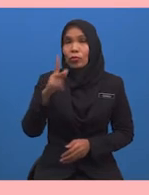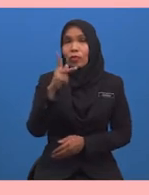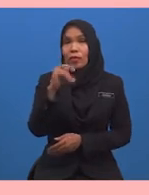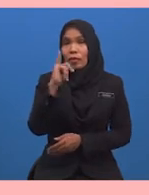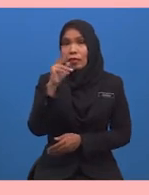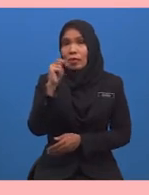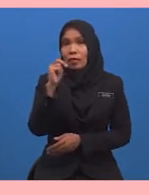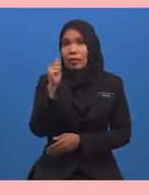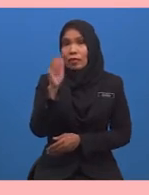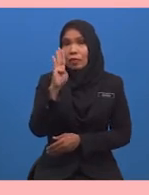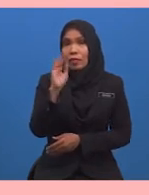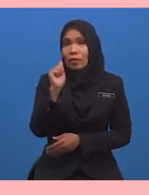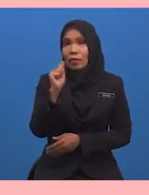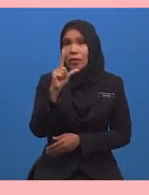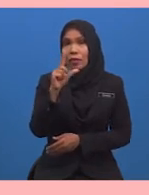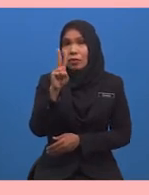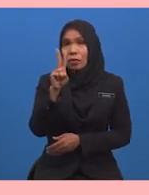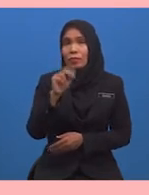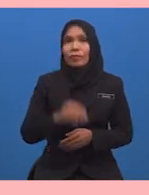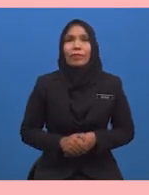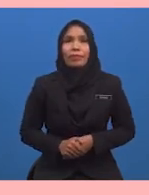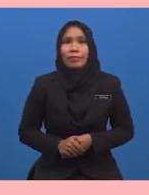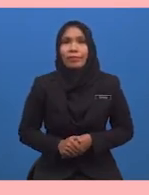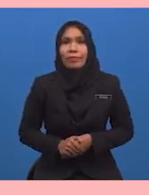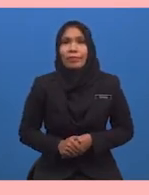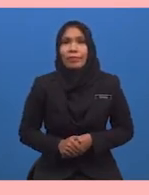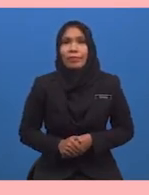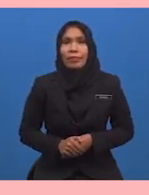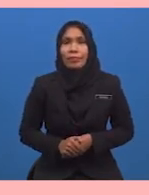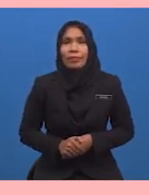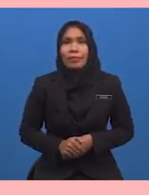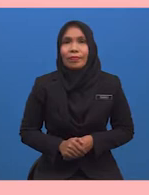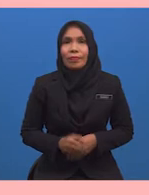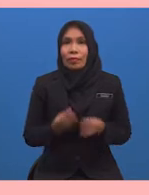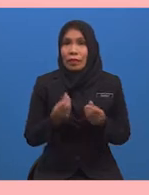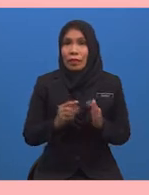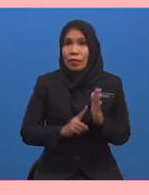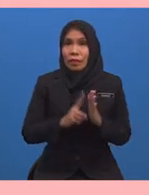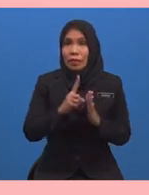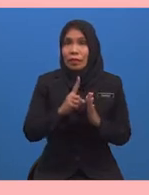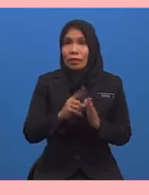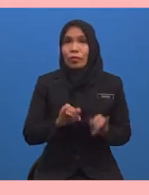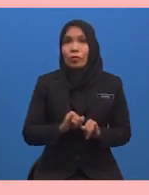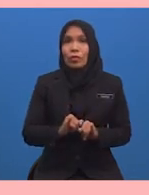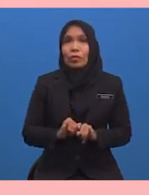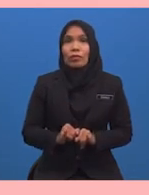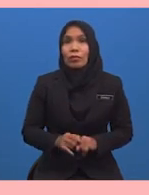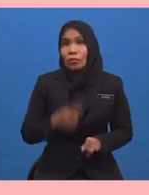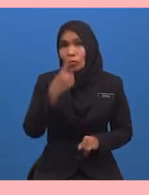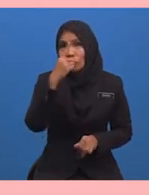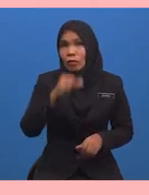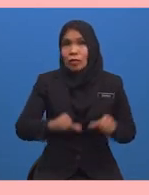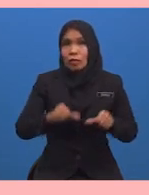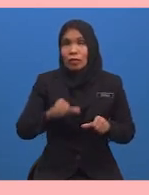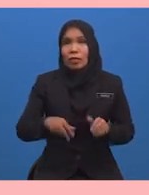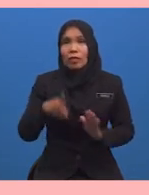Tanah tinggi juga sesuai untuk kegiatan pertanian hawa sederhana, satu markah. Tanaman yang